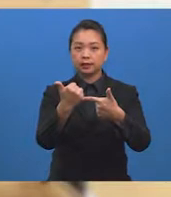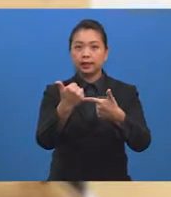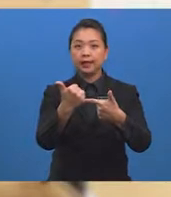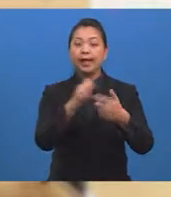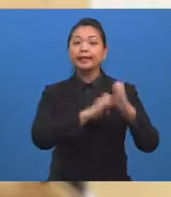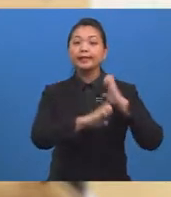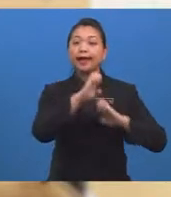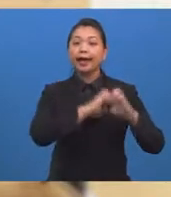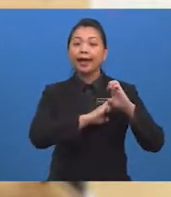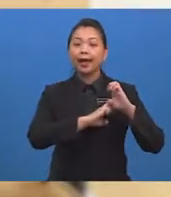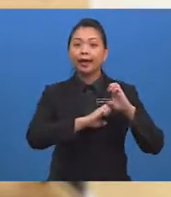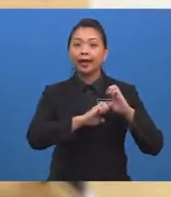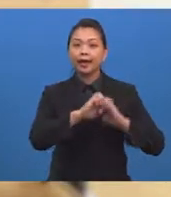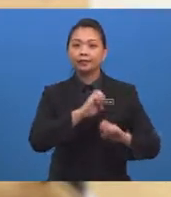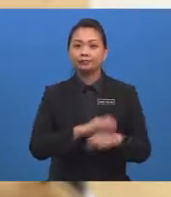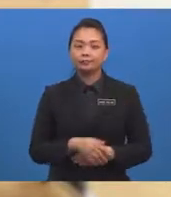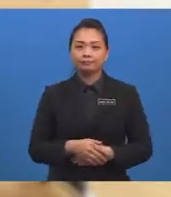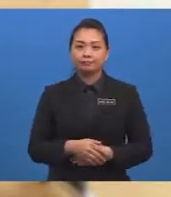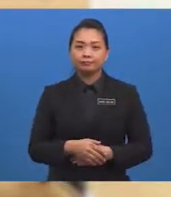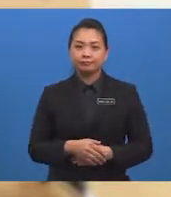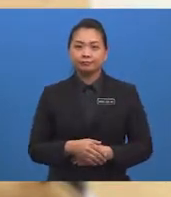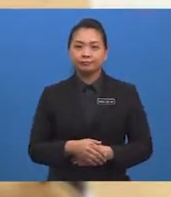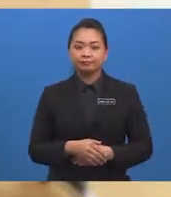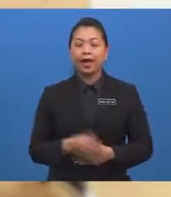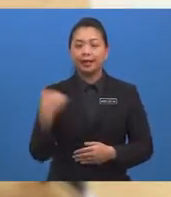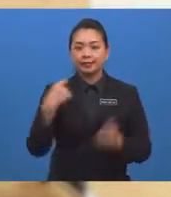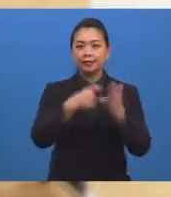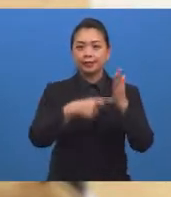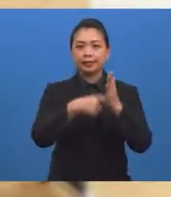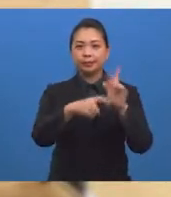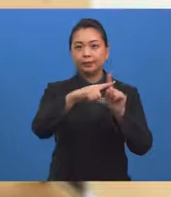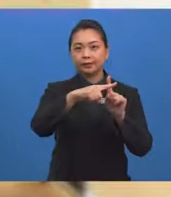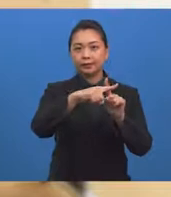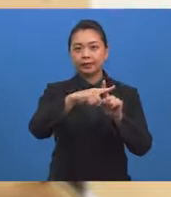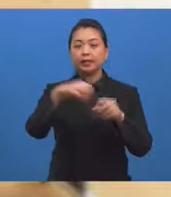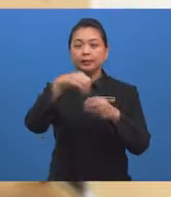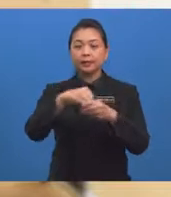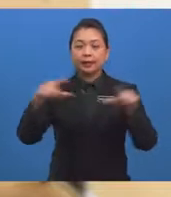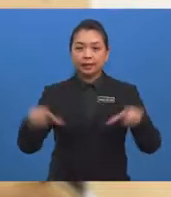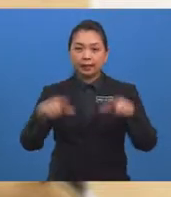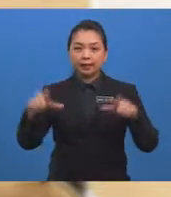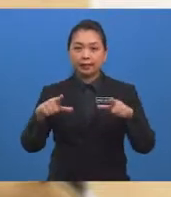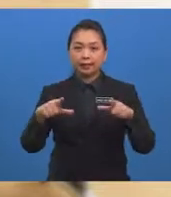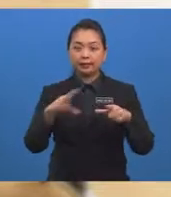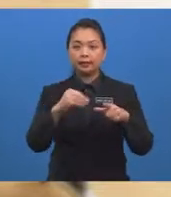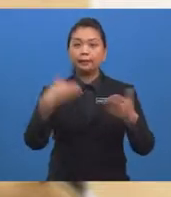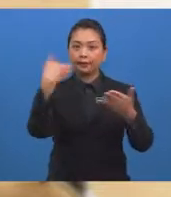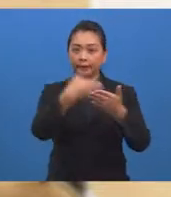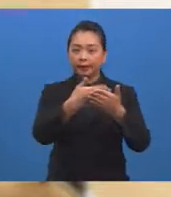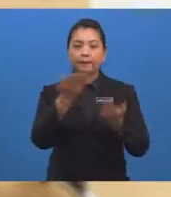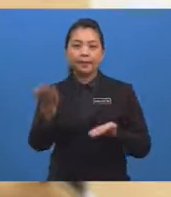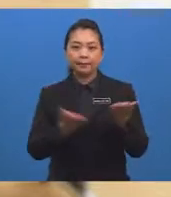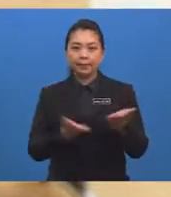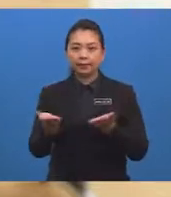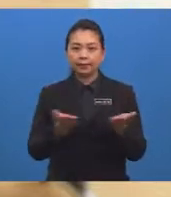beretika, iaitu penekanan terhadap nilai-nilai positif dalam pelaksanaan dan penyampaian